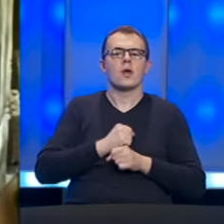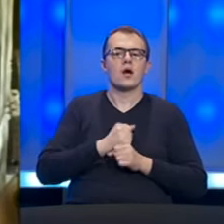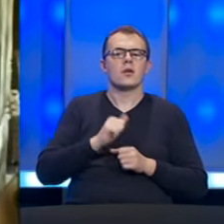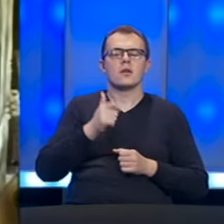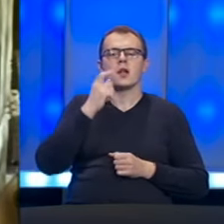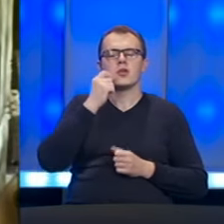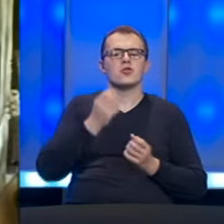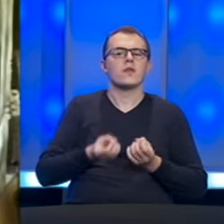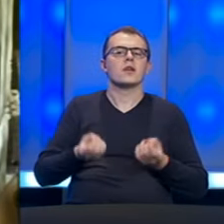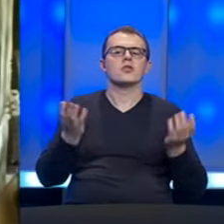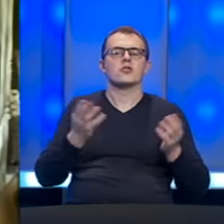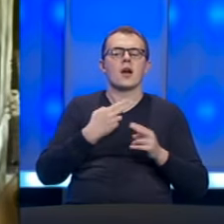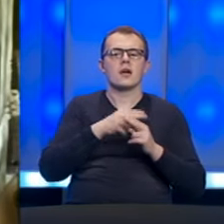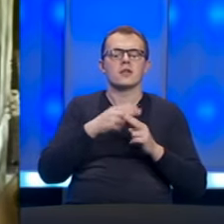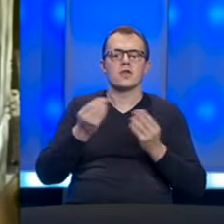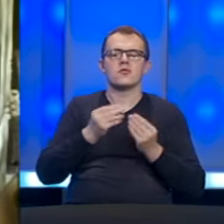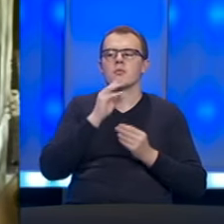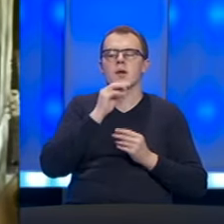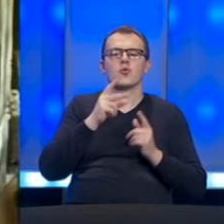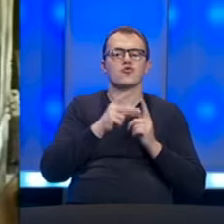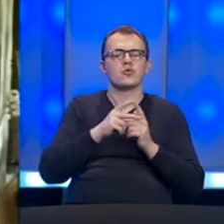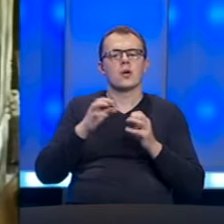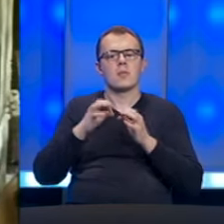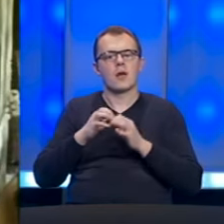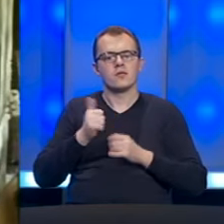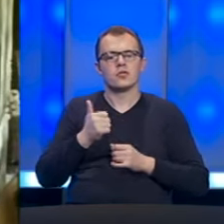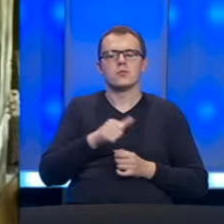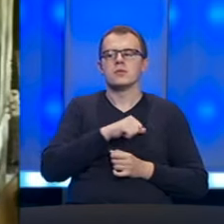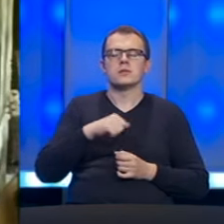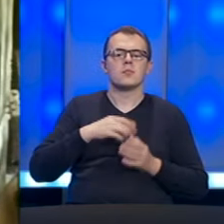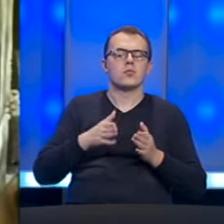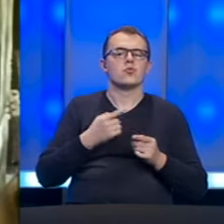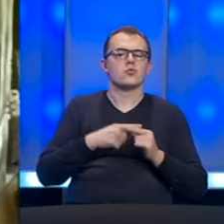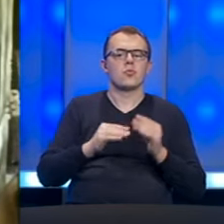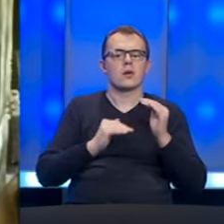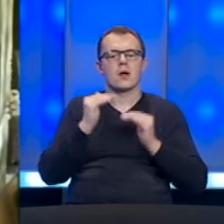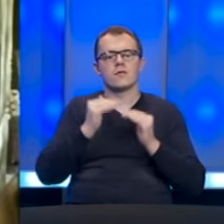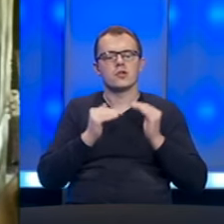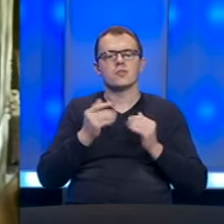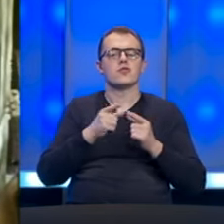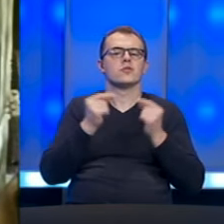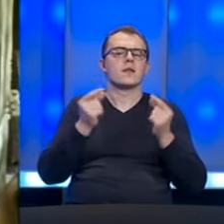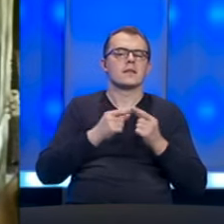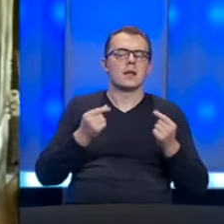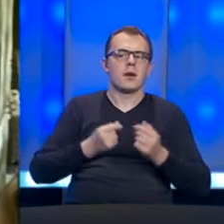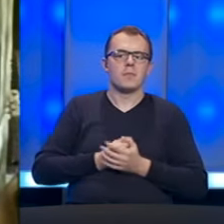išta rešava, što bi rekao Đorđe Balašević davno, ili smo samo tu radi ravnoteže među zvezdama.